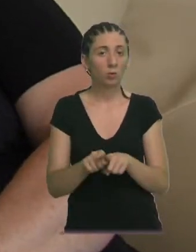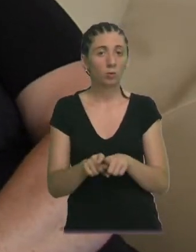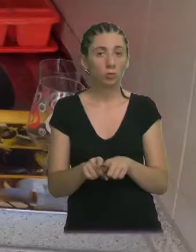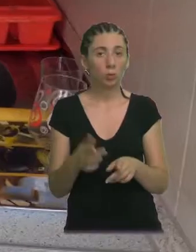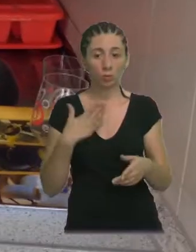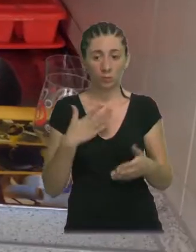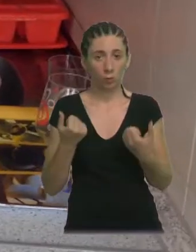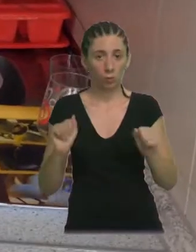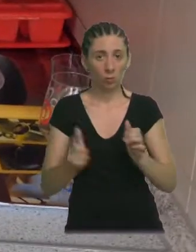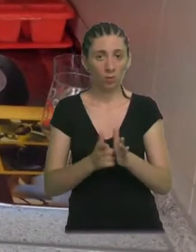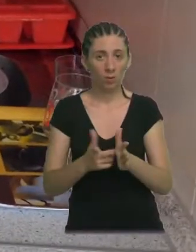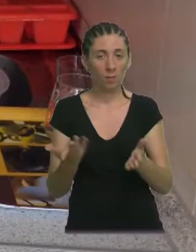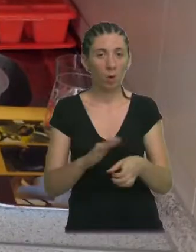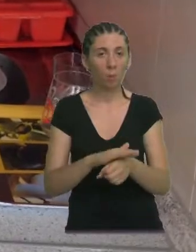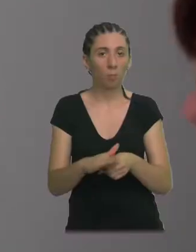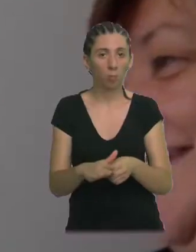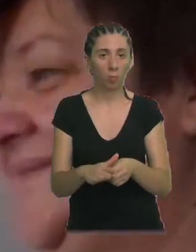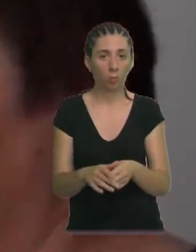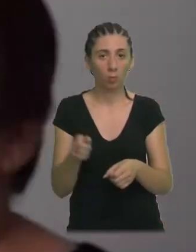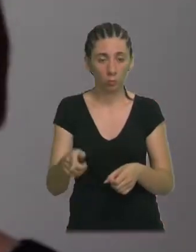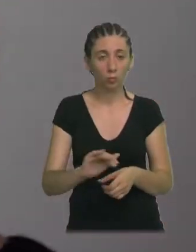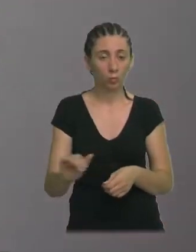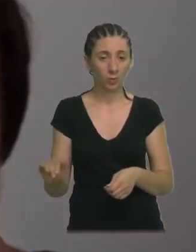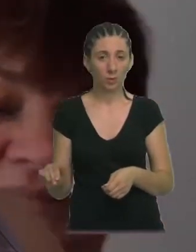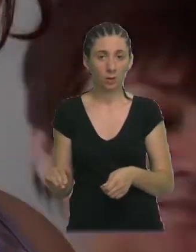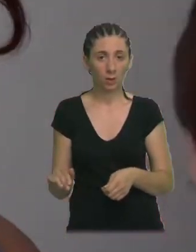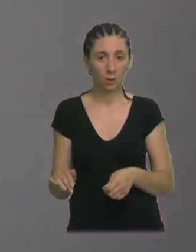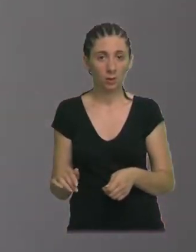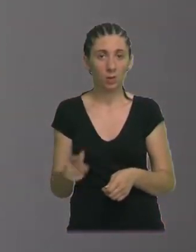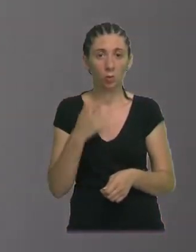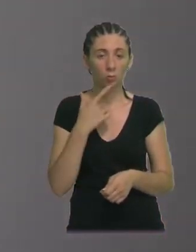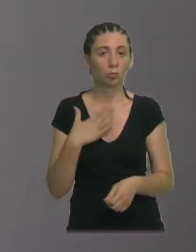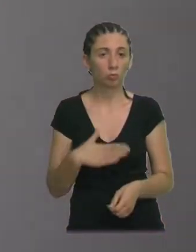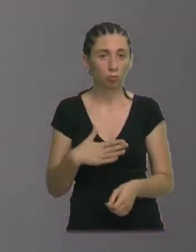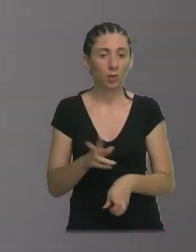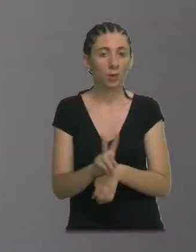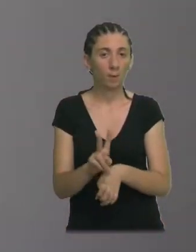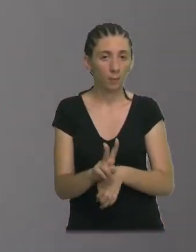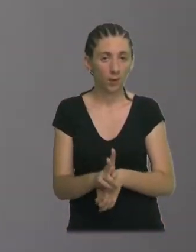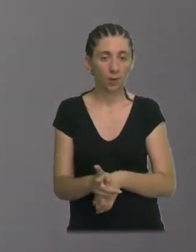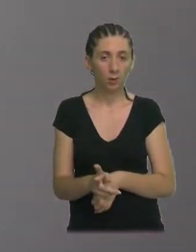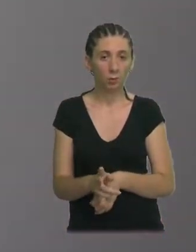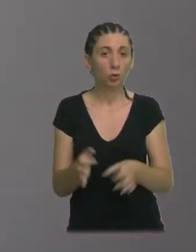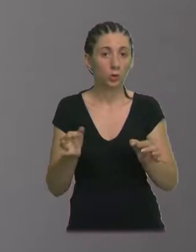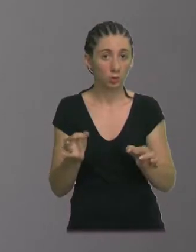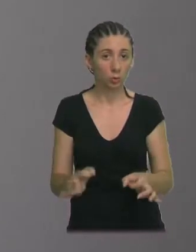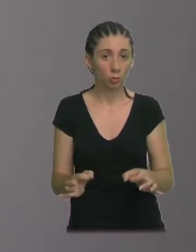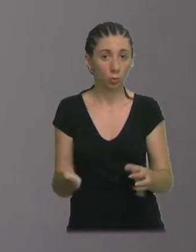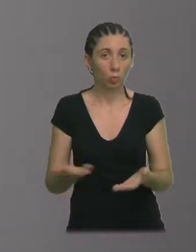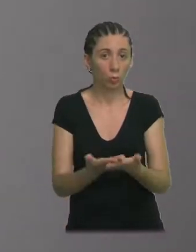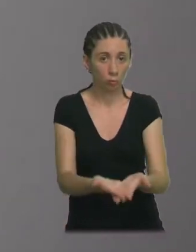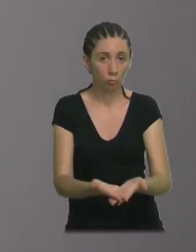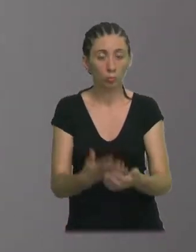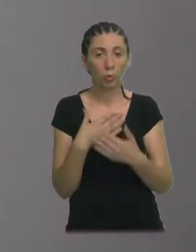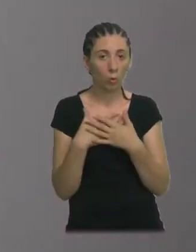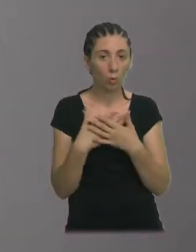si slobodno vrijeme. Mahom su to djeca koja su željna pažnje, sigurnost da im se